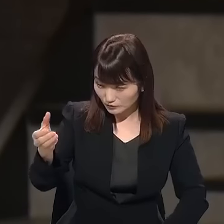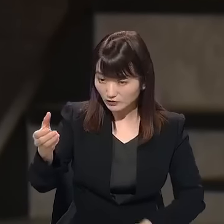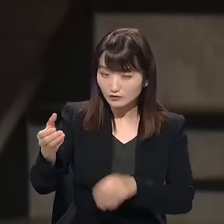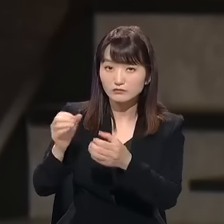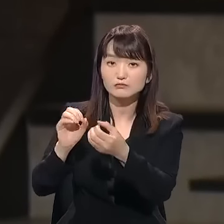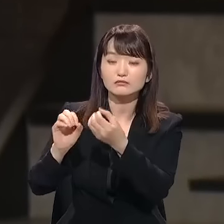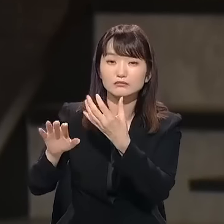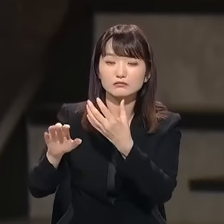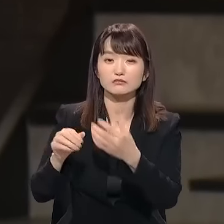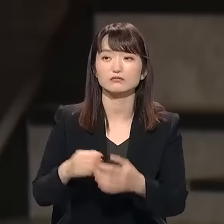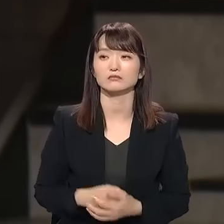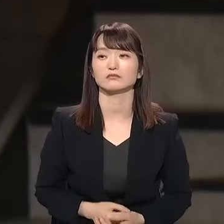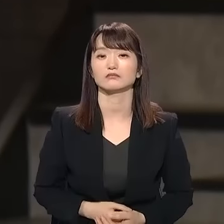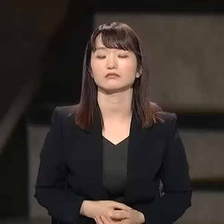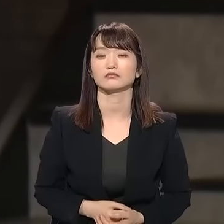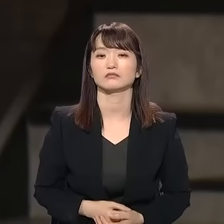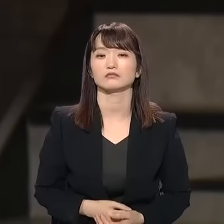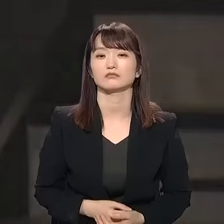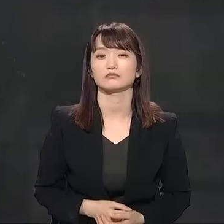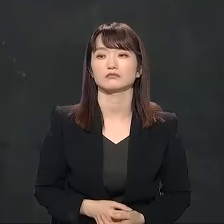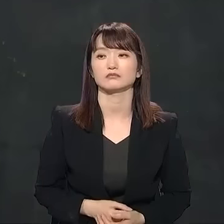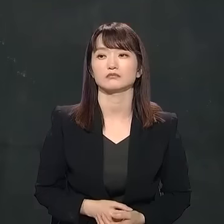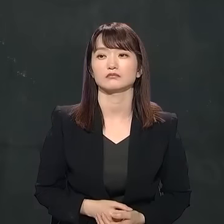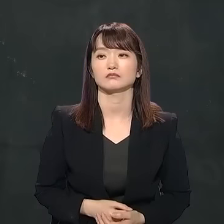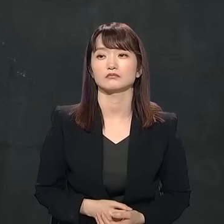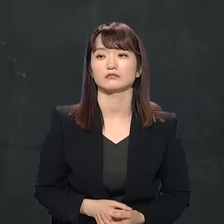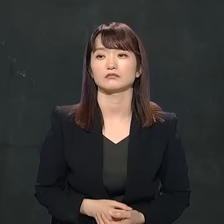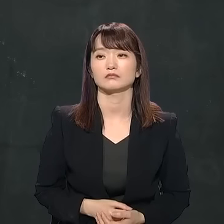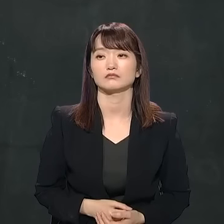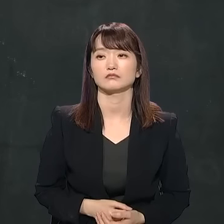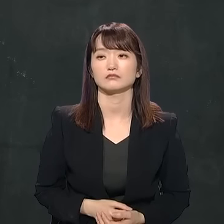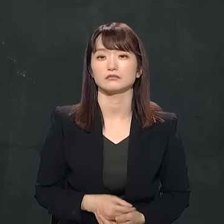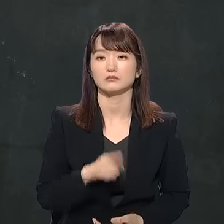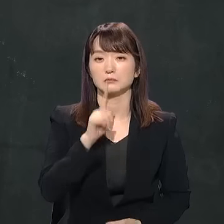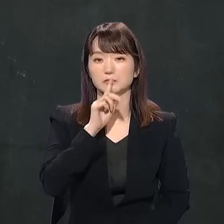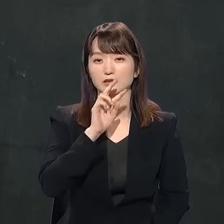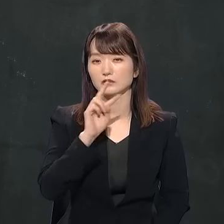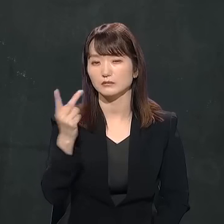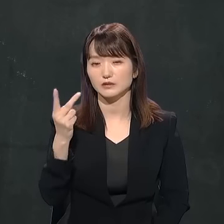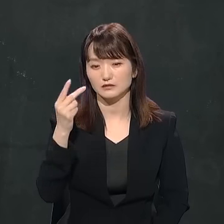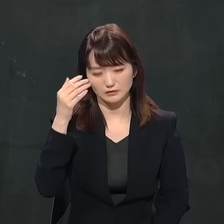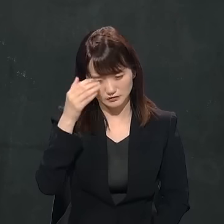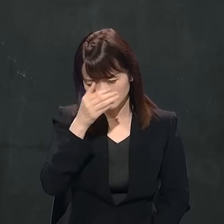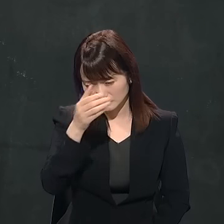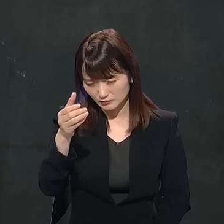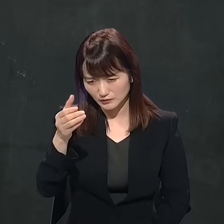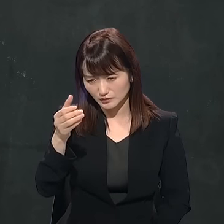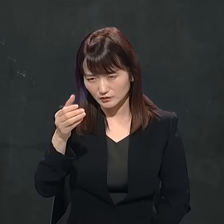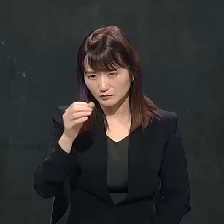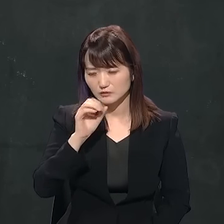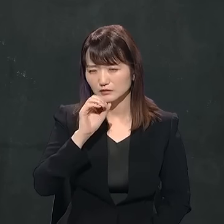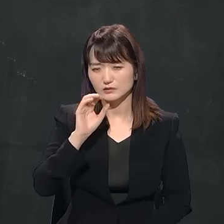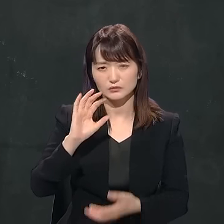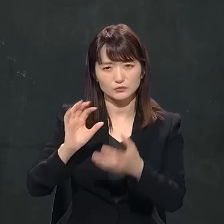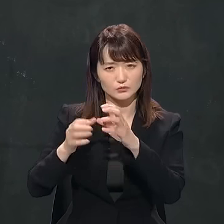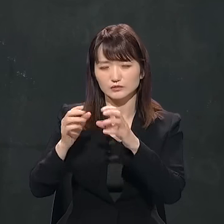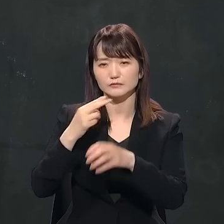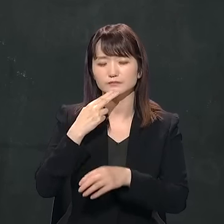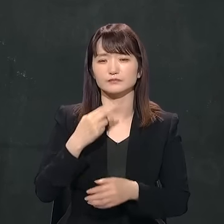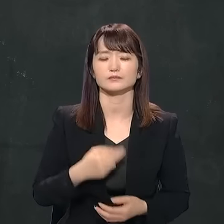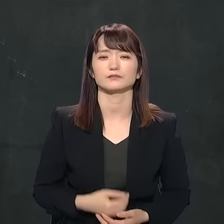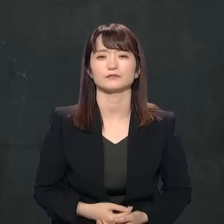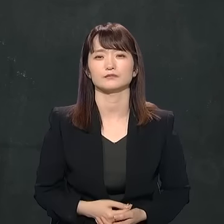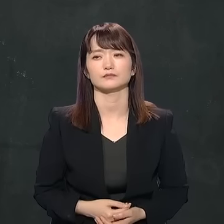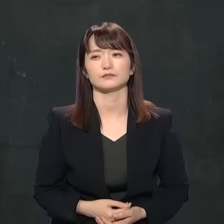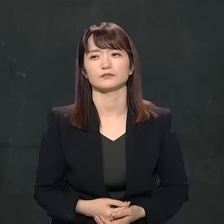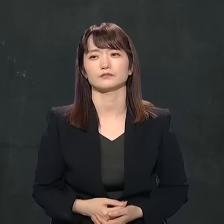이렇게 얘기를 했다가 그 이후에 아 기부에 대해서는 논의한 바가 없다라고 입장을 바꾸기도 했습니다 그래서 이제이 저희